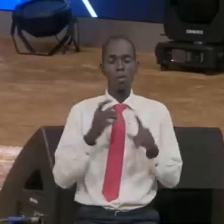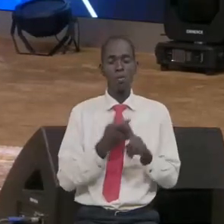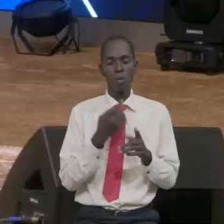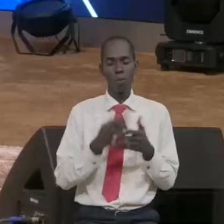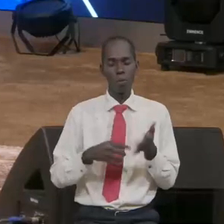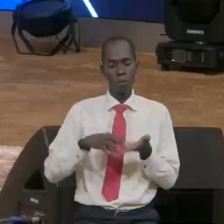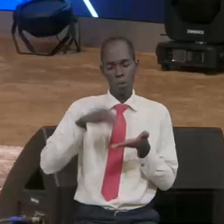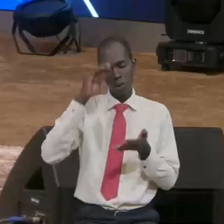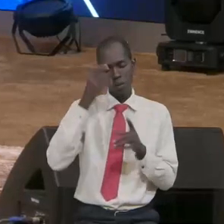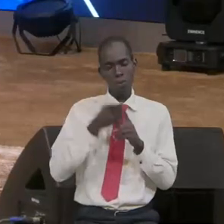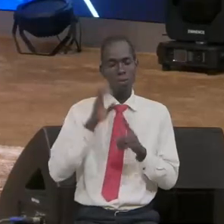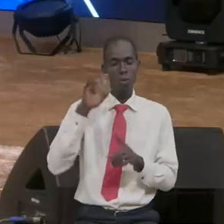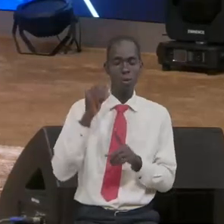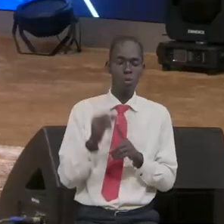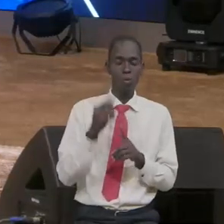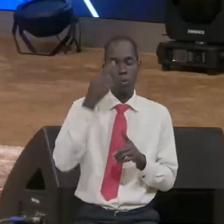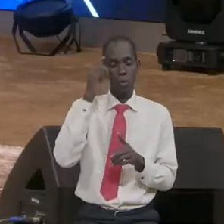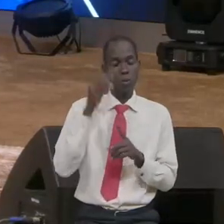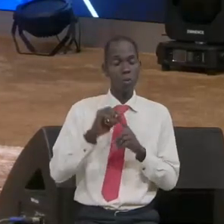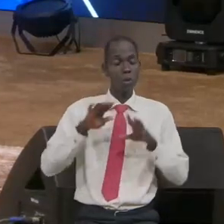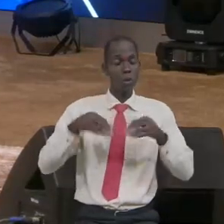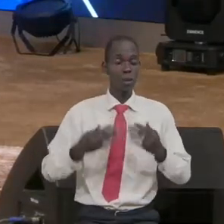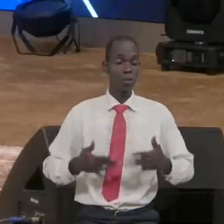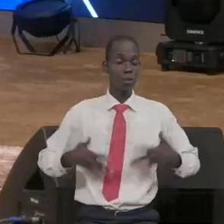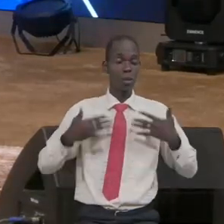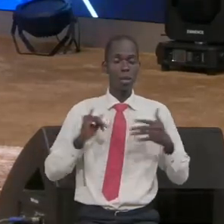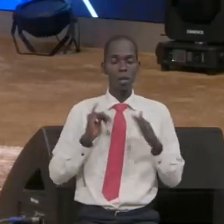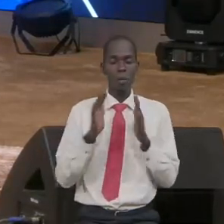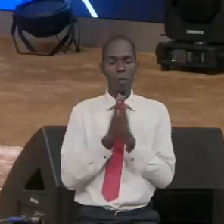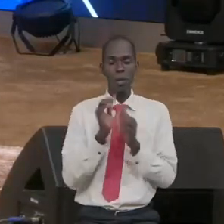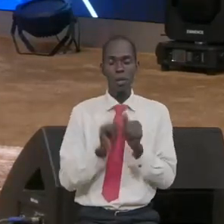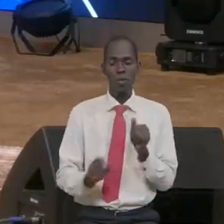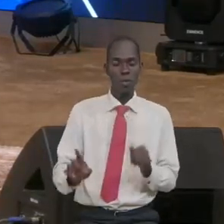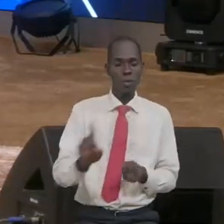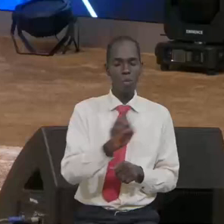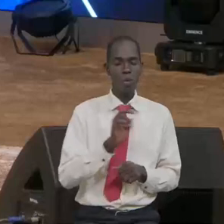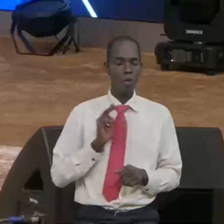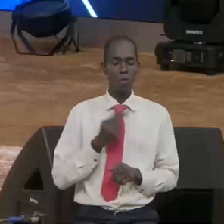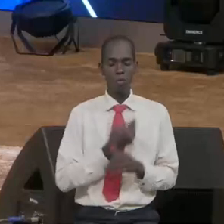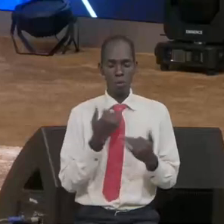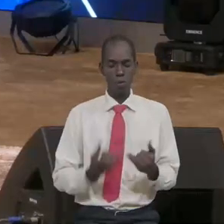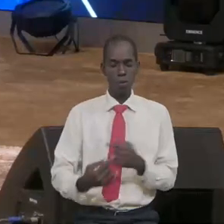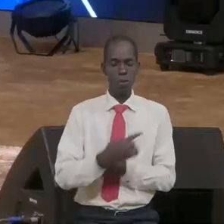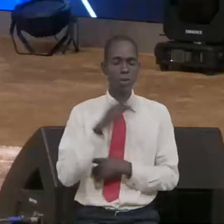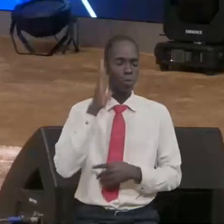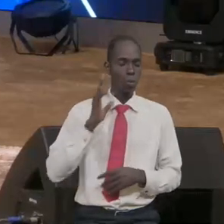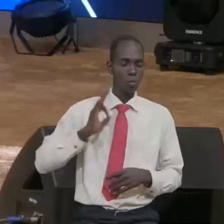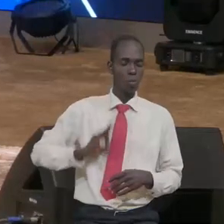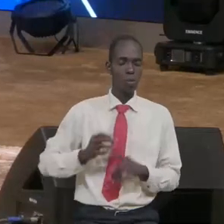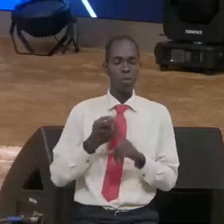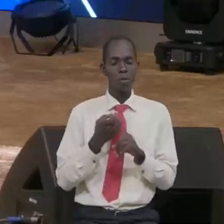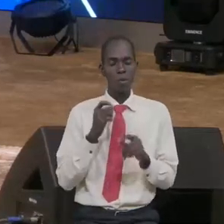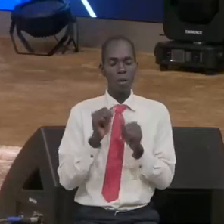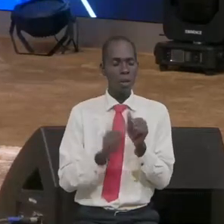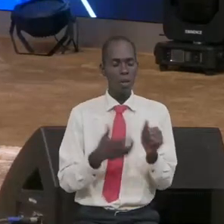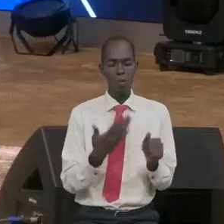apprenons de la parole. Parce que ta parole donne la vie. Je prie que la parole de ce jour donne un grand profit